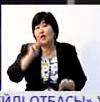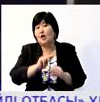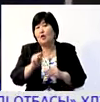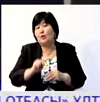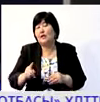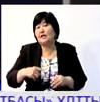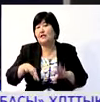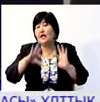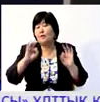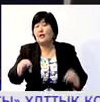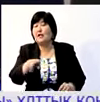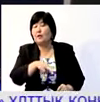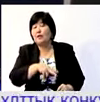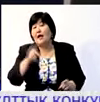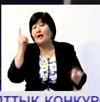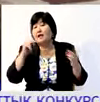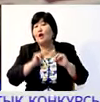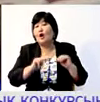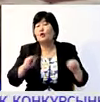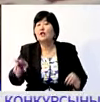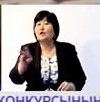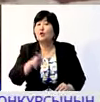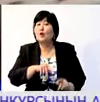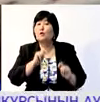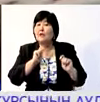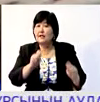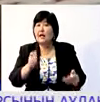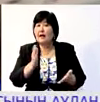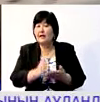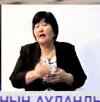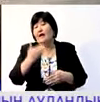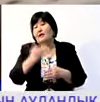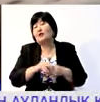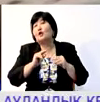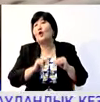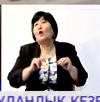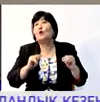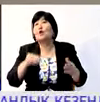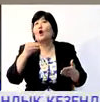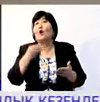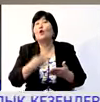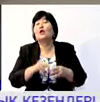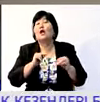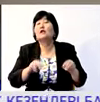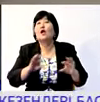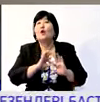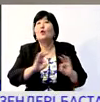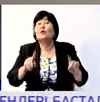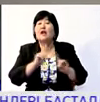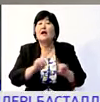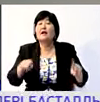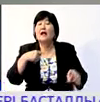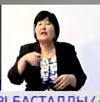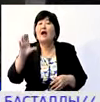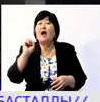ісінің майталманы медалімен шығармашыл ұстаз төсбелгісімен иемденген. Кеш барысында ұлағатты ұстаздың озық қырлары айтылып,